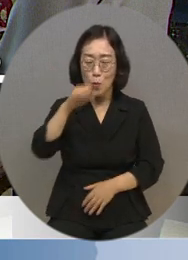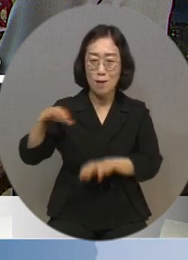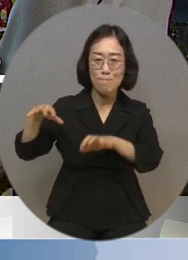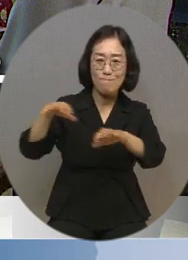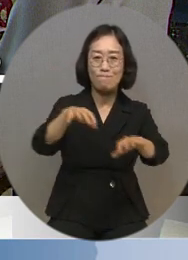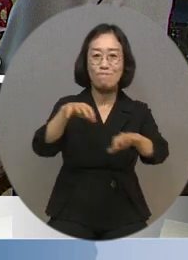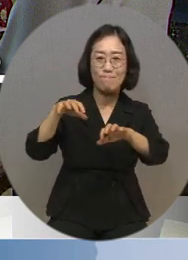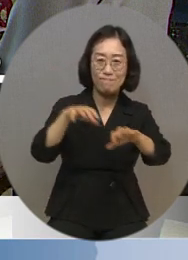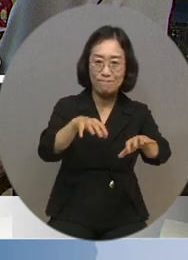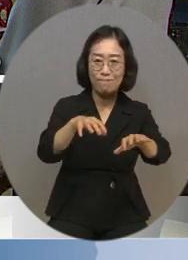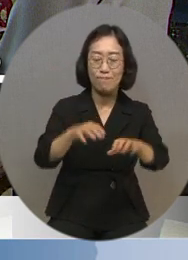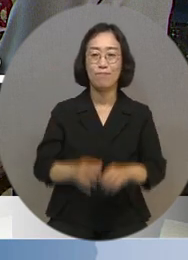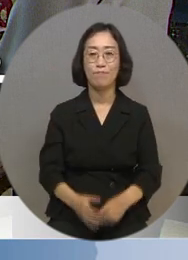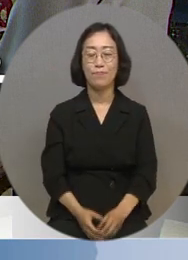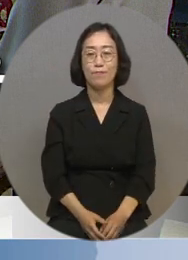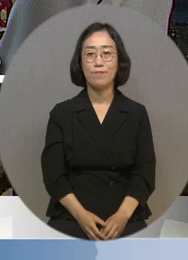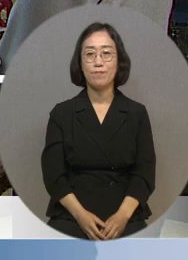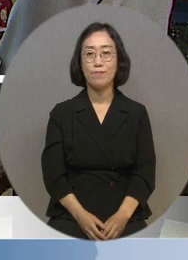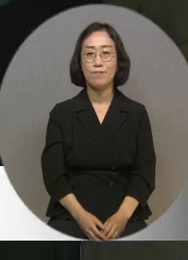김은별 기자가 소개합니다.